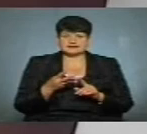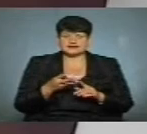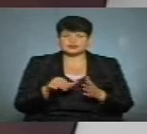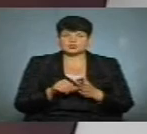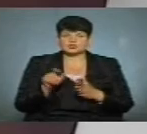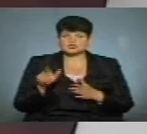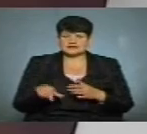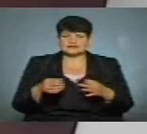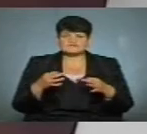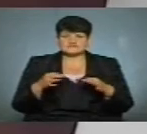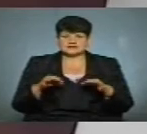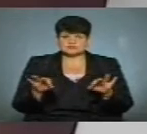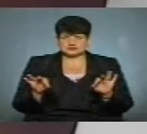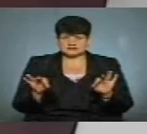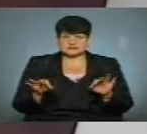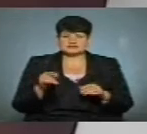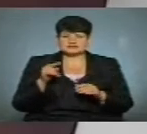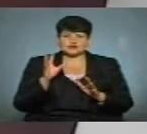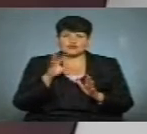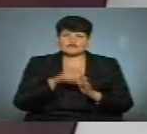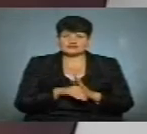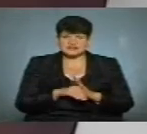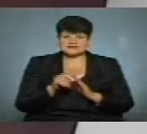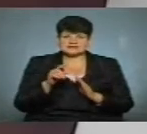3-го учасника відпустили, каже Сергій Крета, за нього внесли